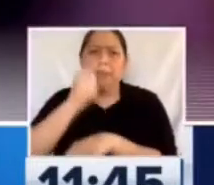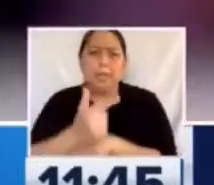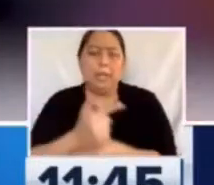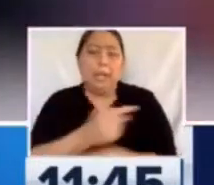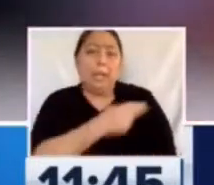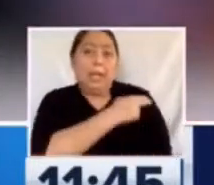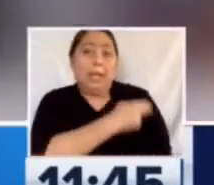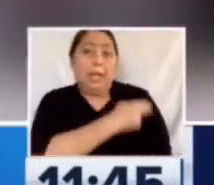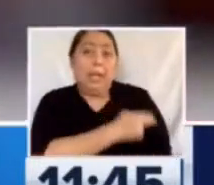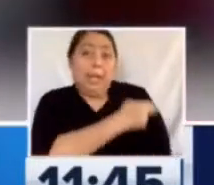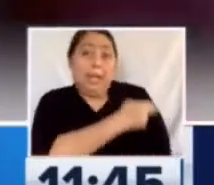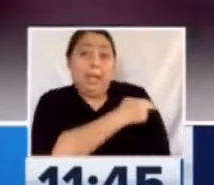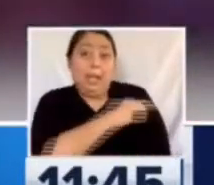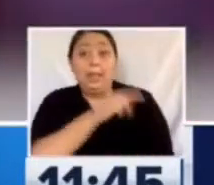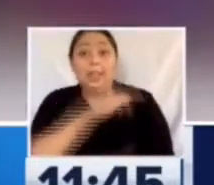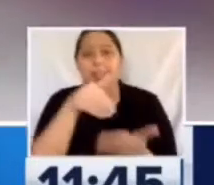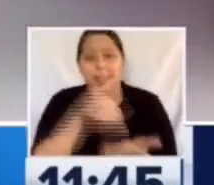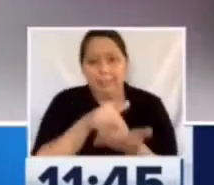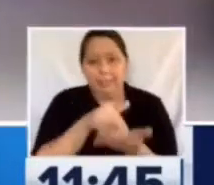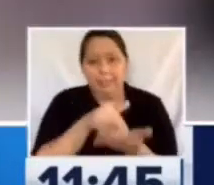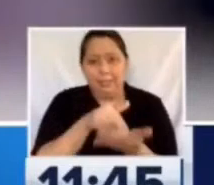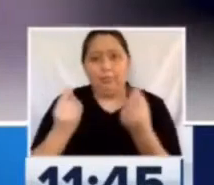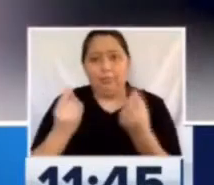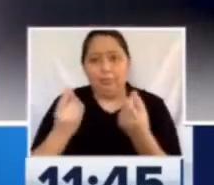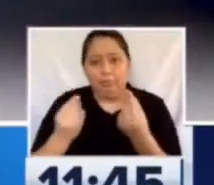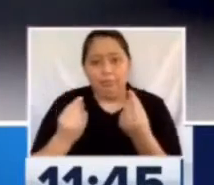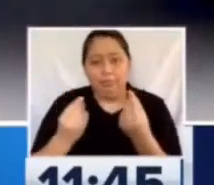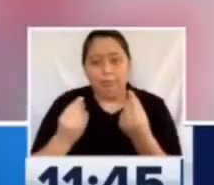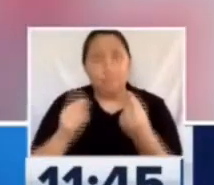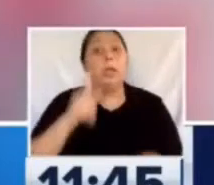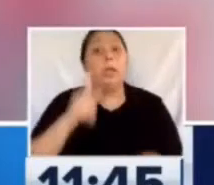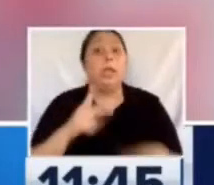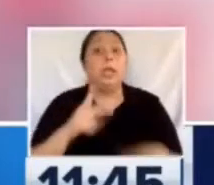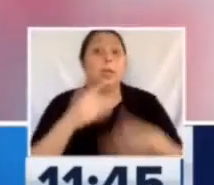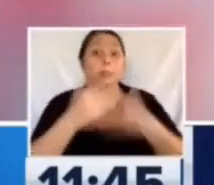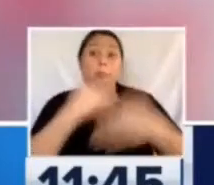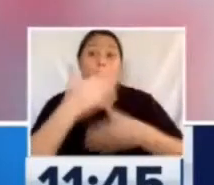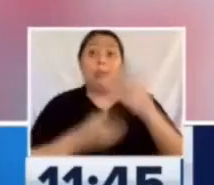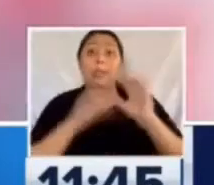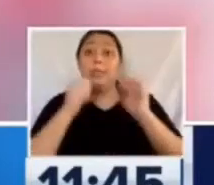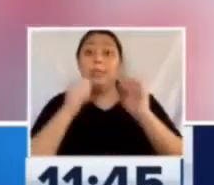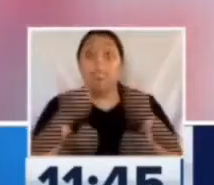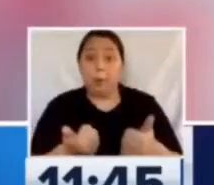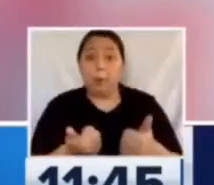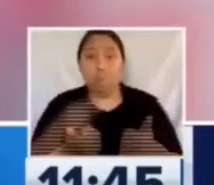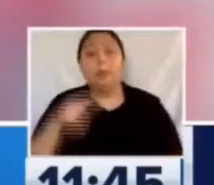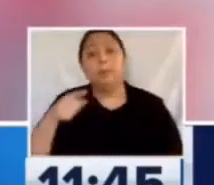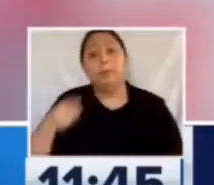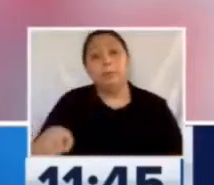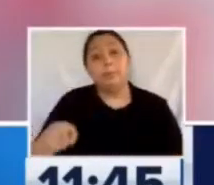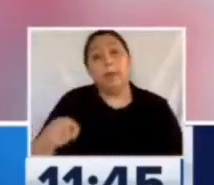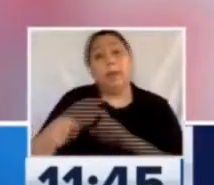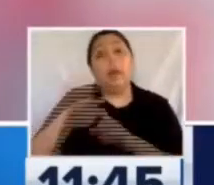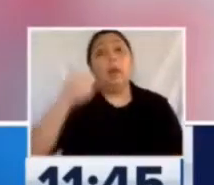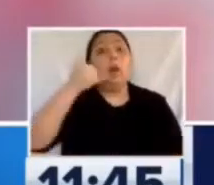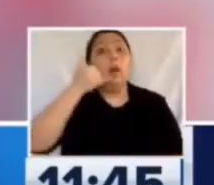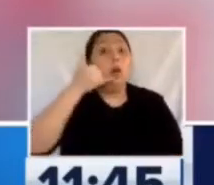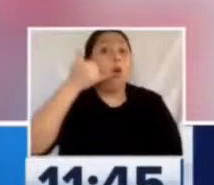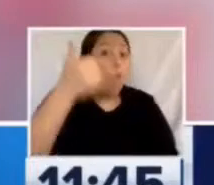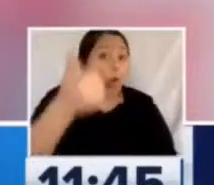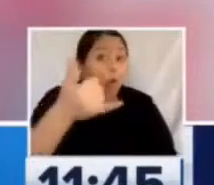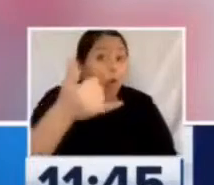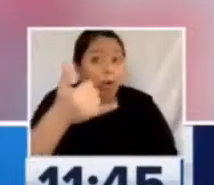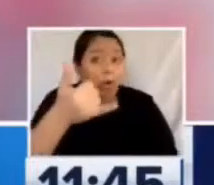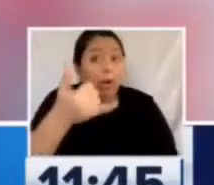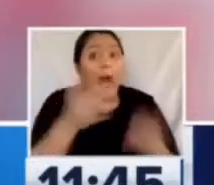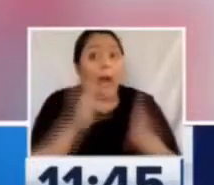tagiginfo.com, mag-fill po kayo ng assessment form, pupunta ho yan sa ating mga doktor, at papadalan kayo ng email at ng schedule kung